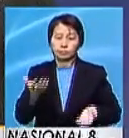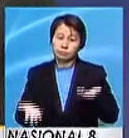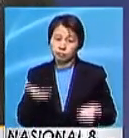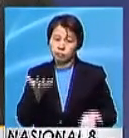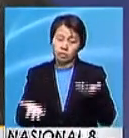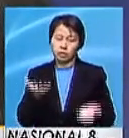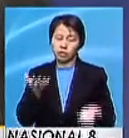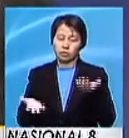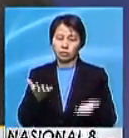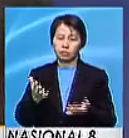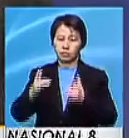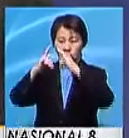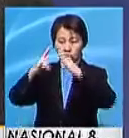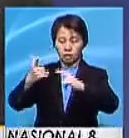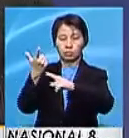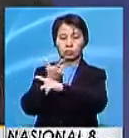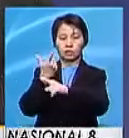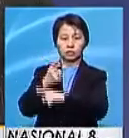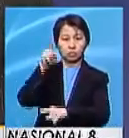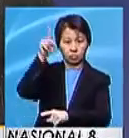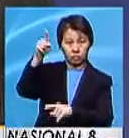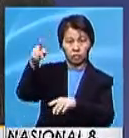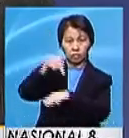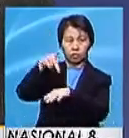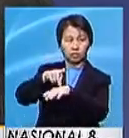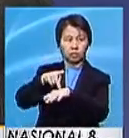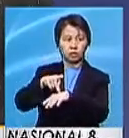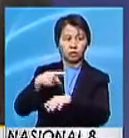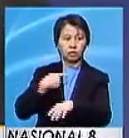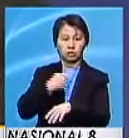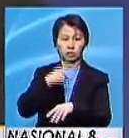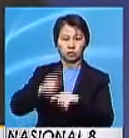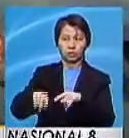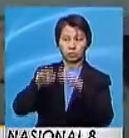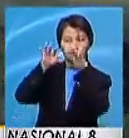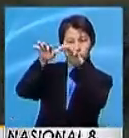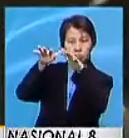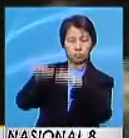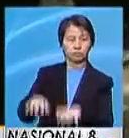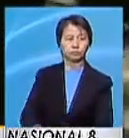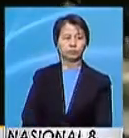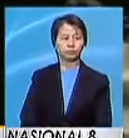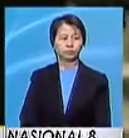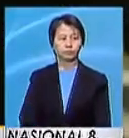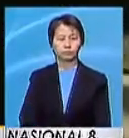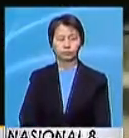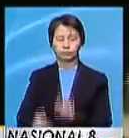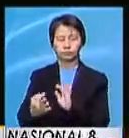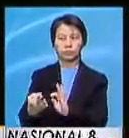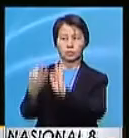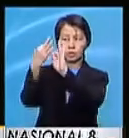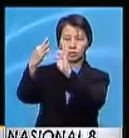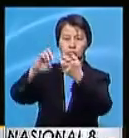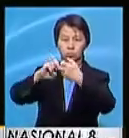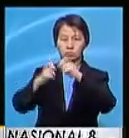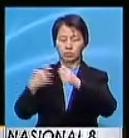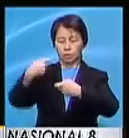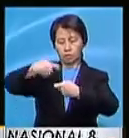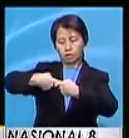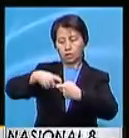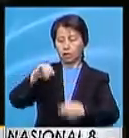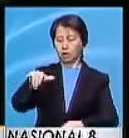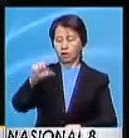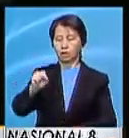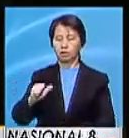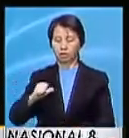kemungkinan besar kem-kem latihan itu di sana tidak boleh kita ketepikan. Jelasnya, dalam menghadapi isu berkaitan IS,